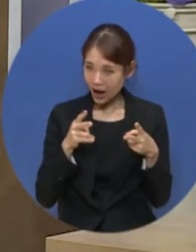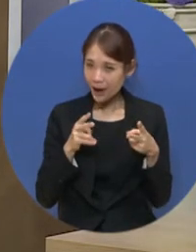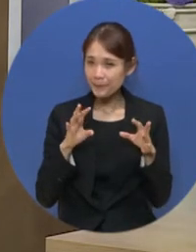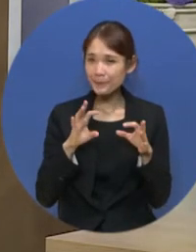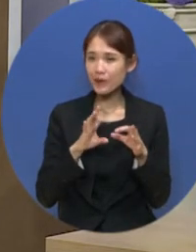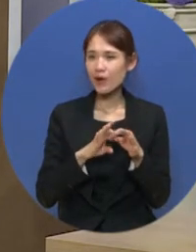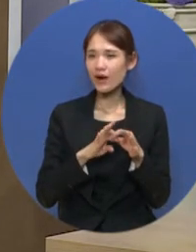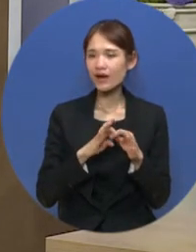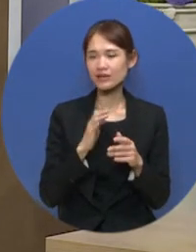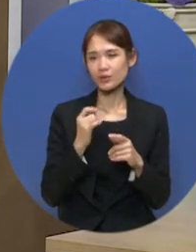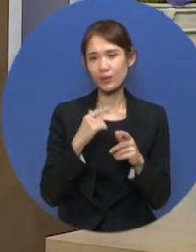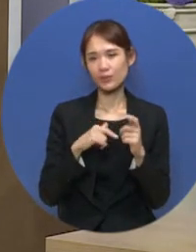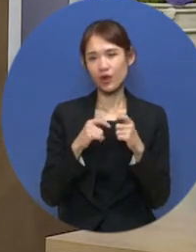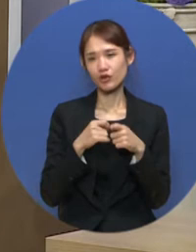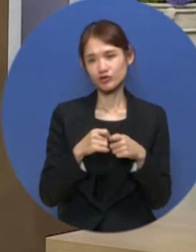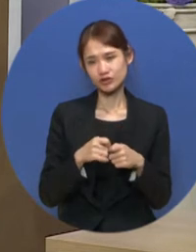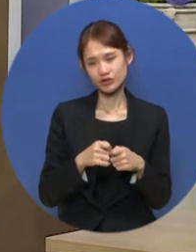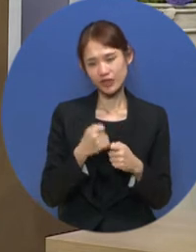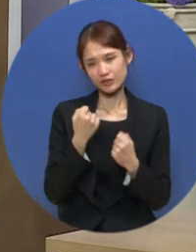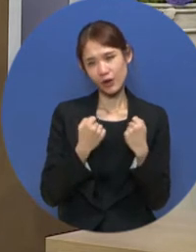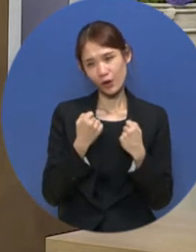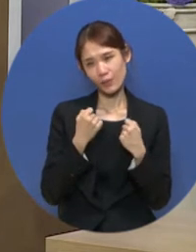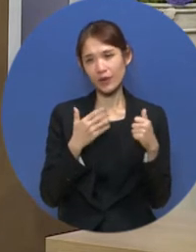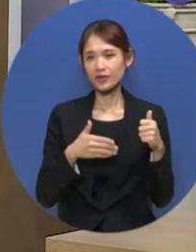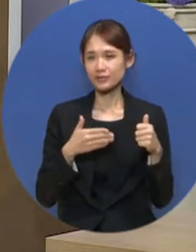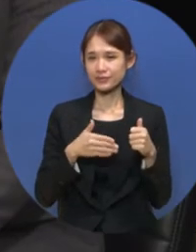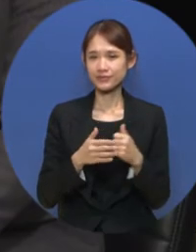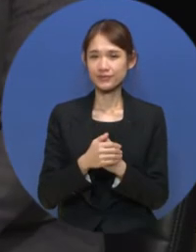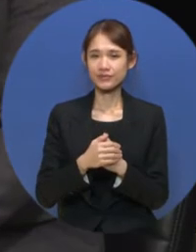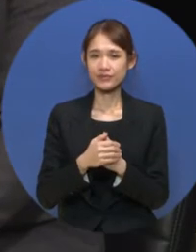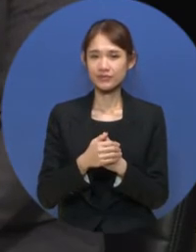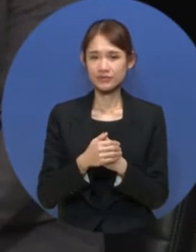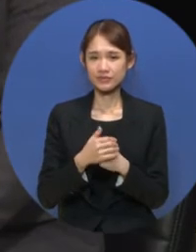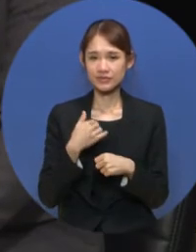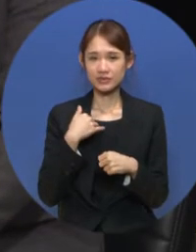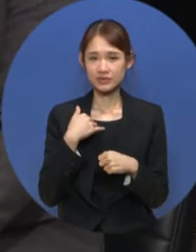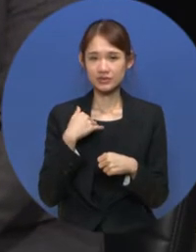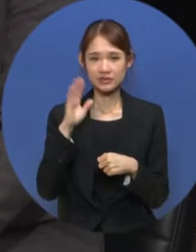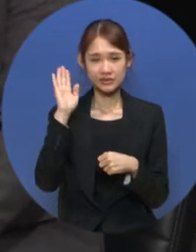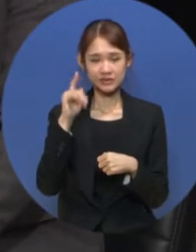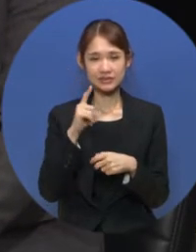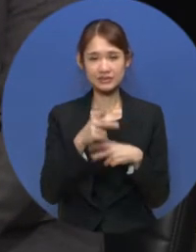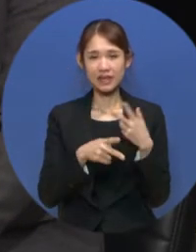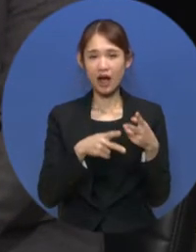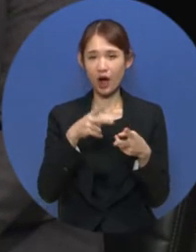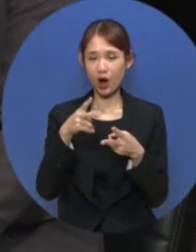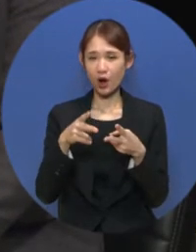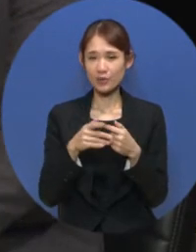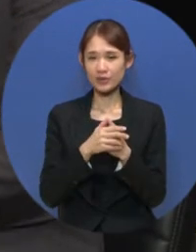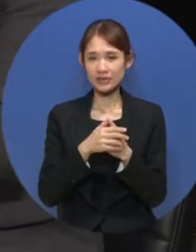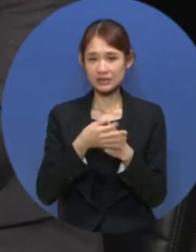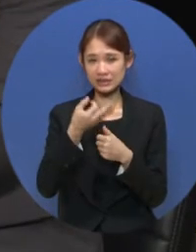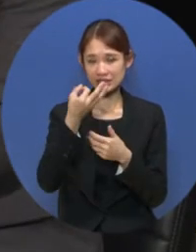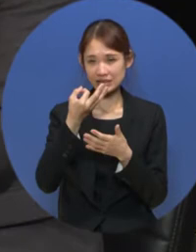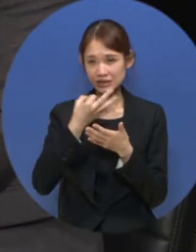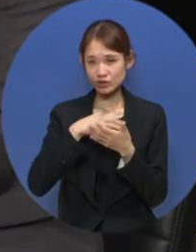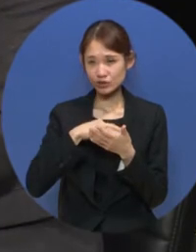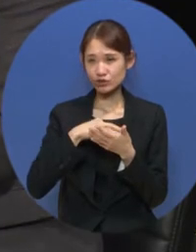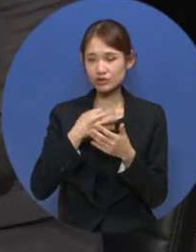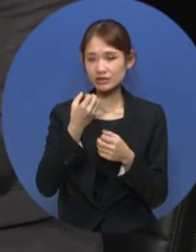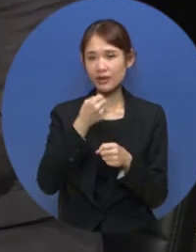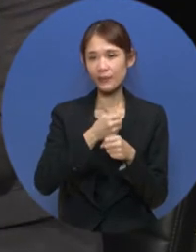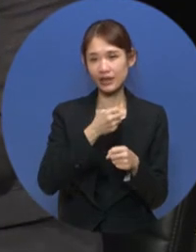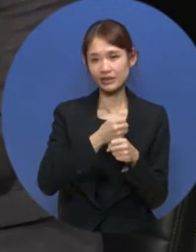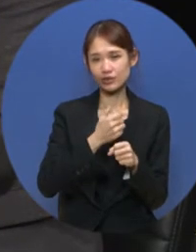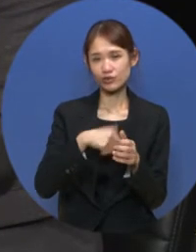조금 더 구체적으로 또 설명을 해주시면 감사하겠습니다. 네. 사실 저희는 이제 이 사업을 뭐 그 이윤을 창출하기 위한